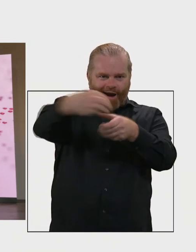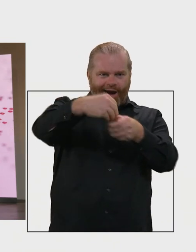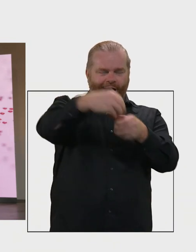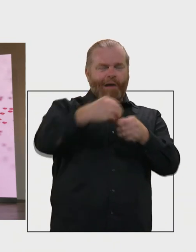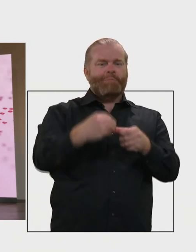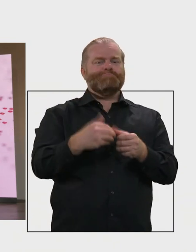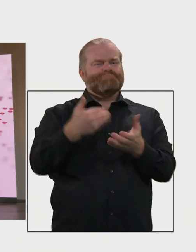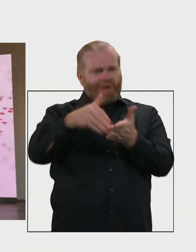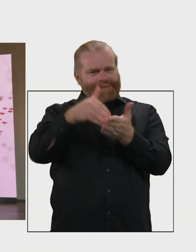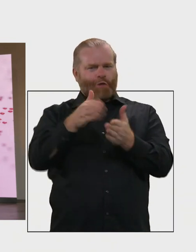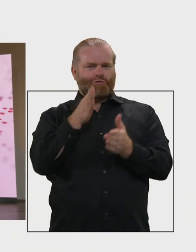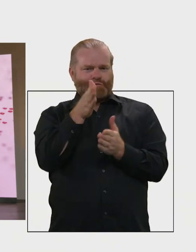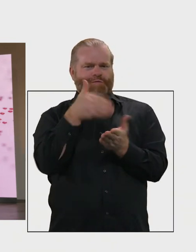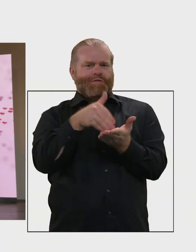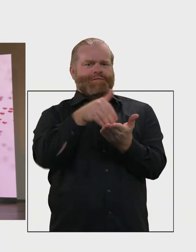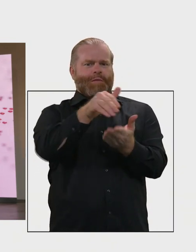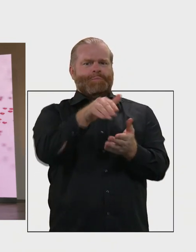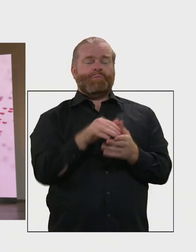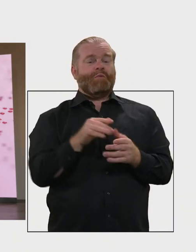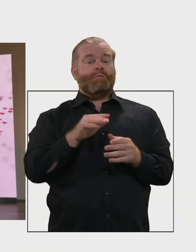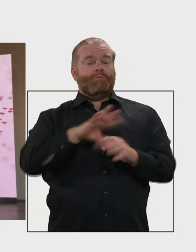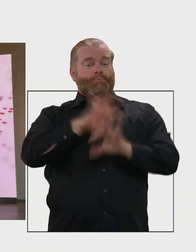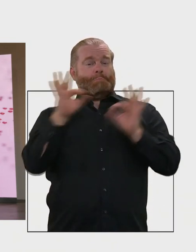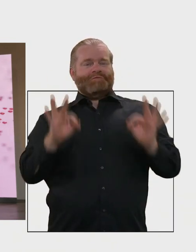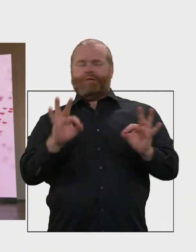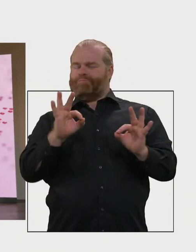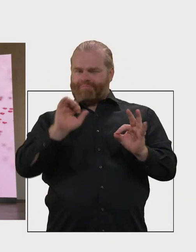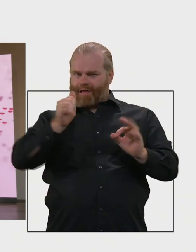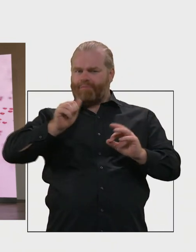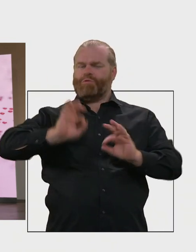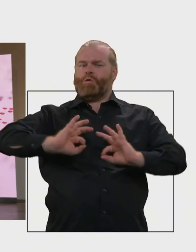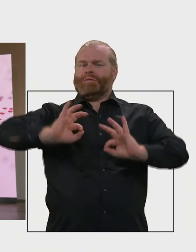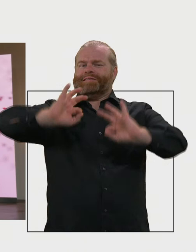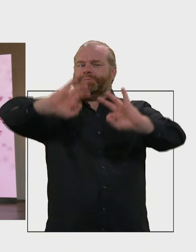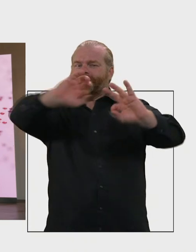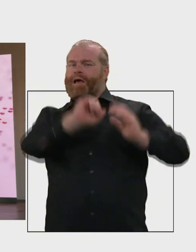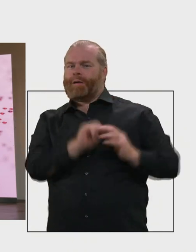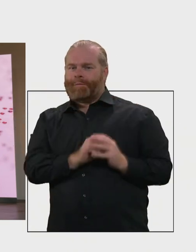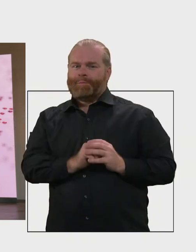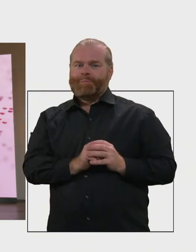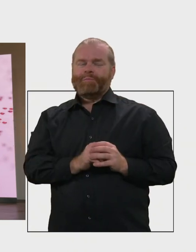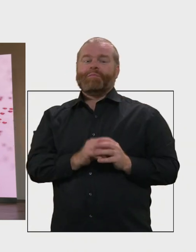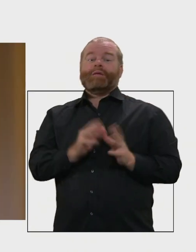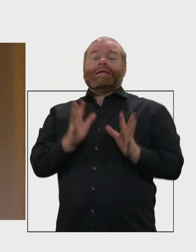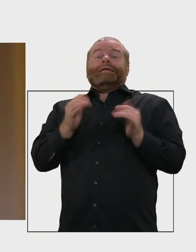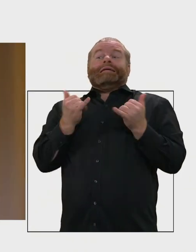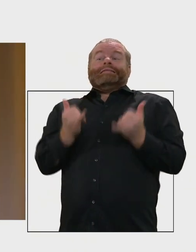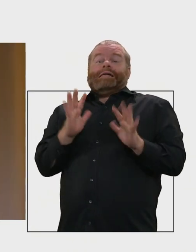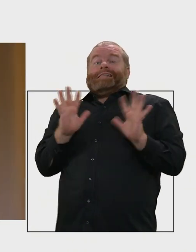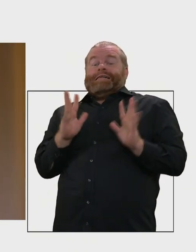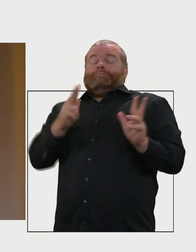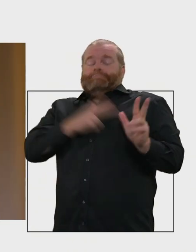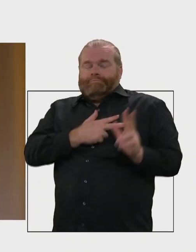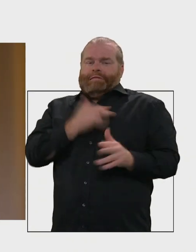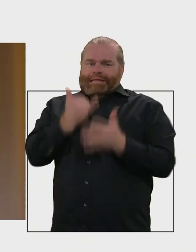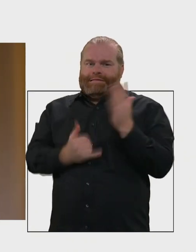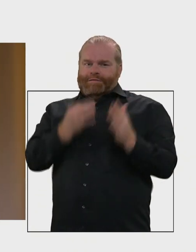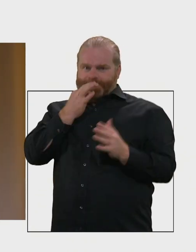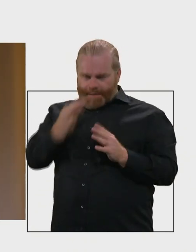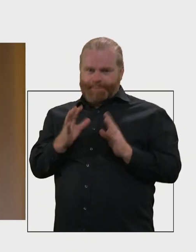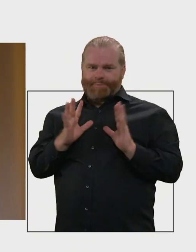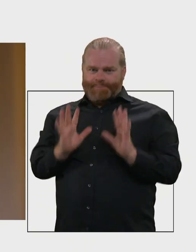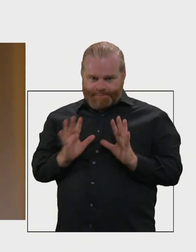eigentlich jetzt meine letzte Frage, bevor wir in die Frage-Antworten-Runde gehen, ist das eigentlich einzigartig in dieser Art, wie